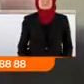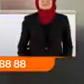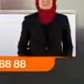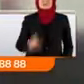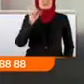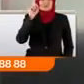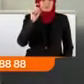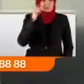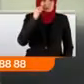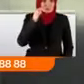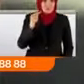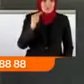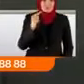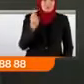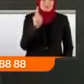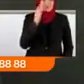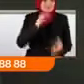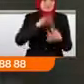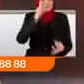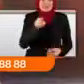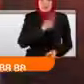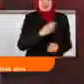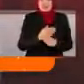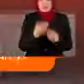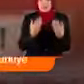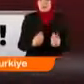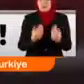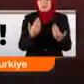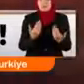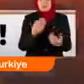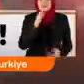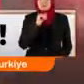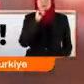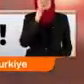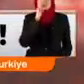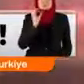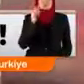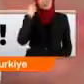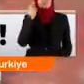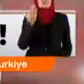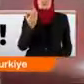kurşunlar birinin canına mal olabilirdi ancak kimse bunu düşünmedim bile